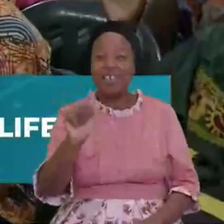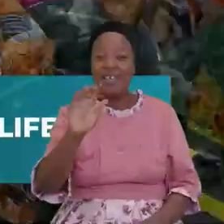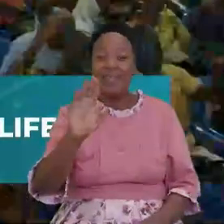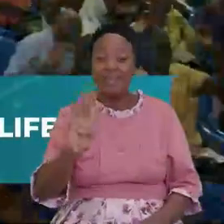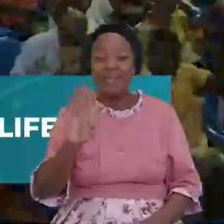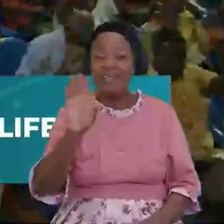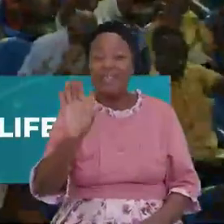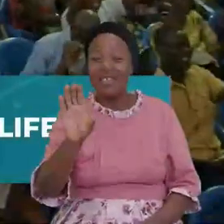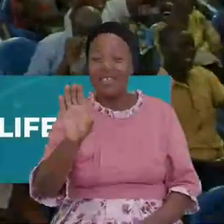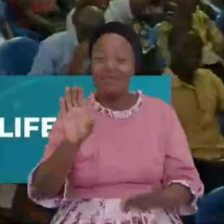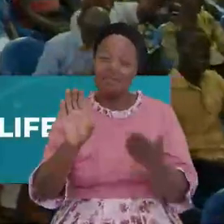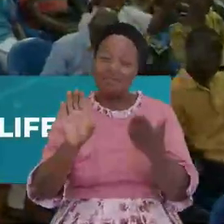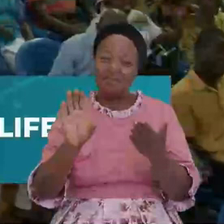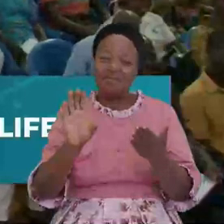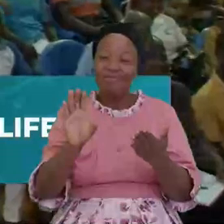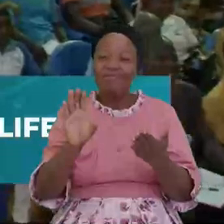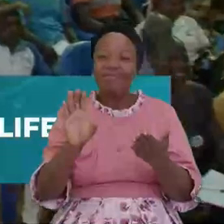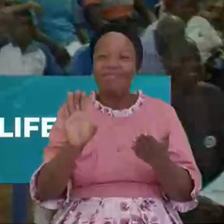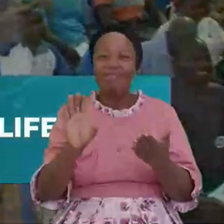Est-ce que tu peux prononcer ABC?